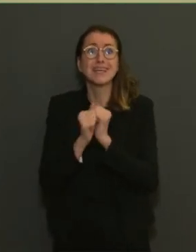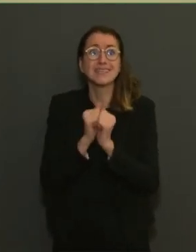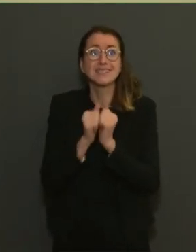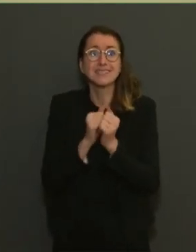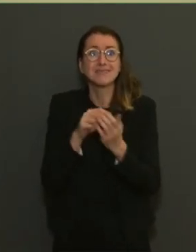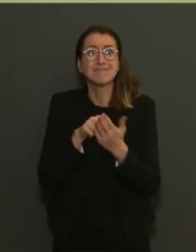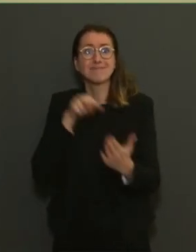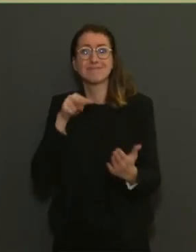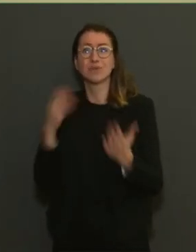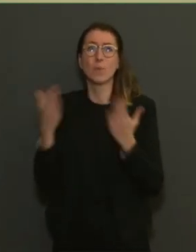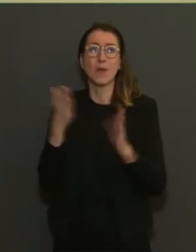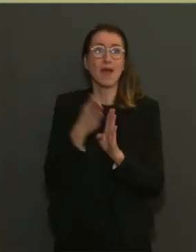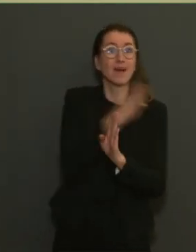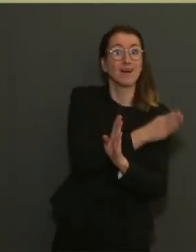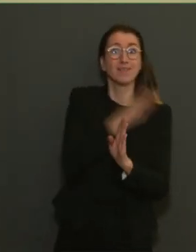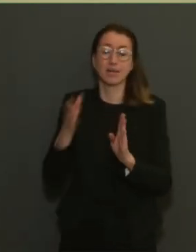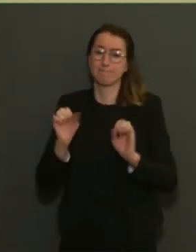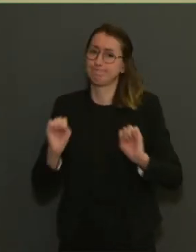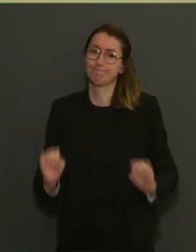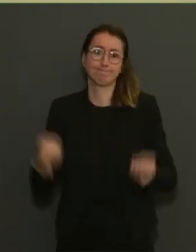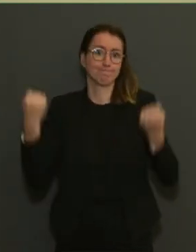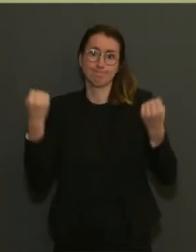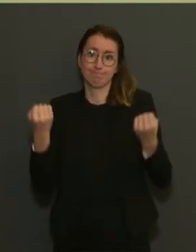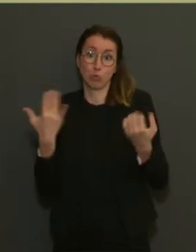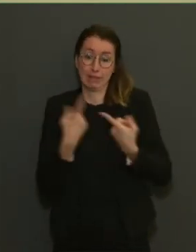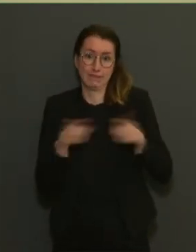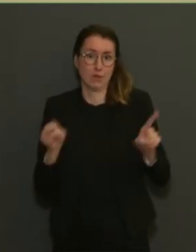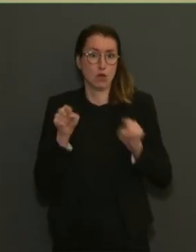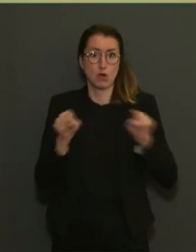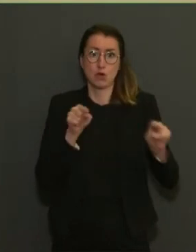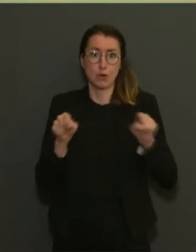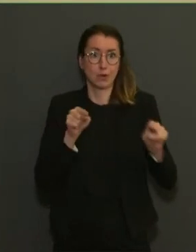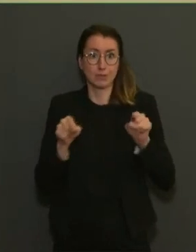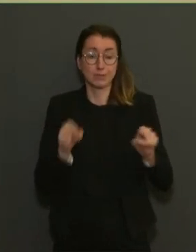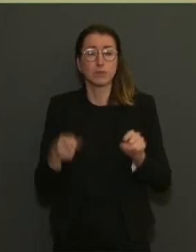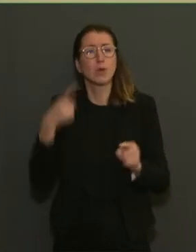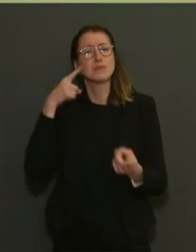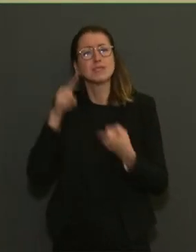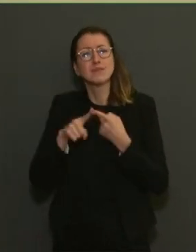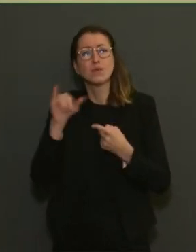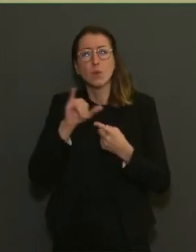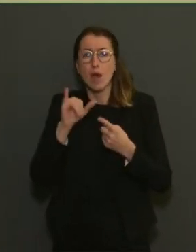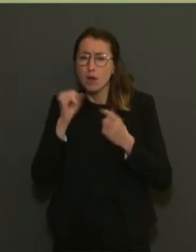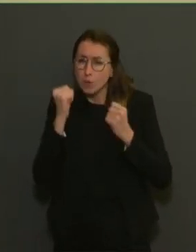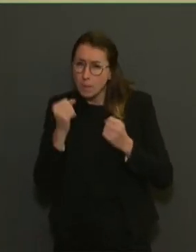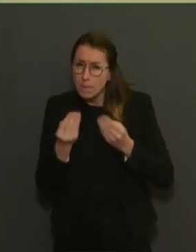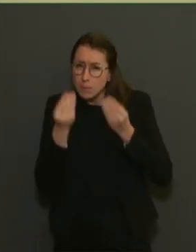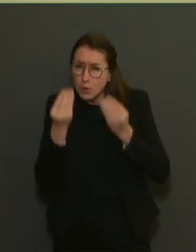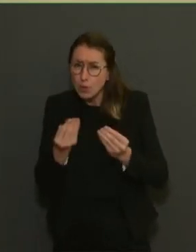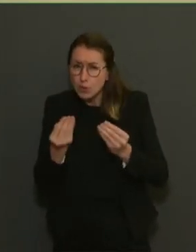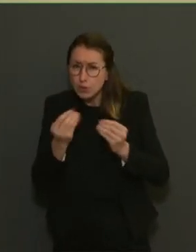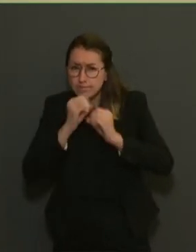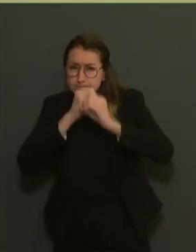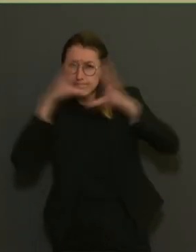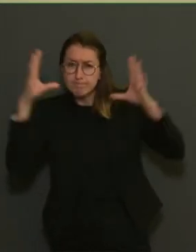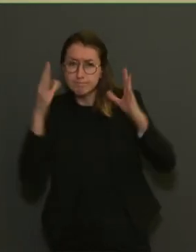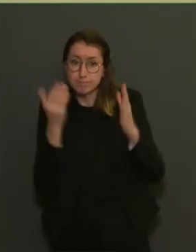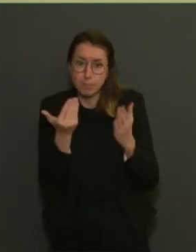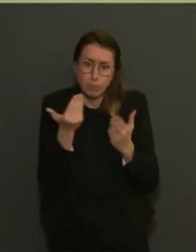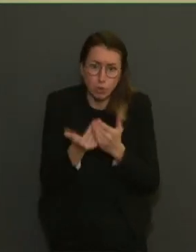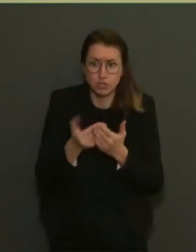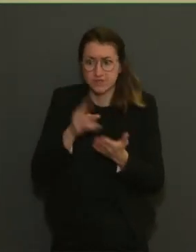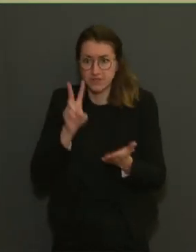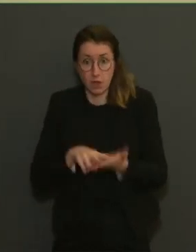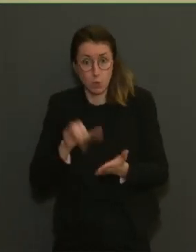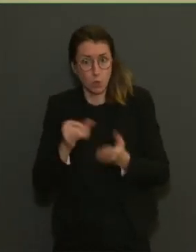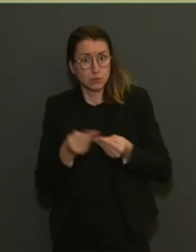rétablir une certaine réalité, en association avec l'université de Hasselt, Scienziano a fait